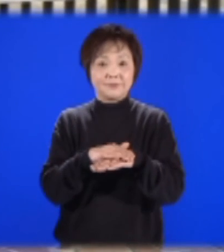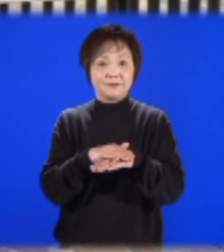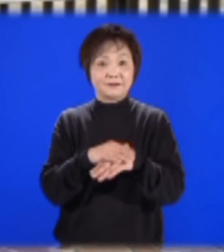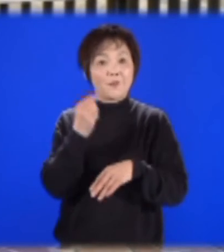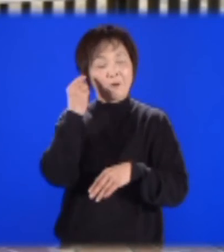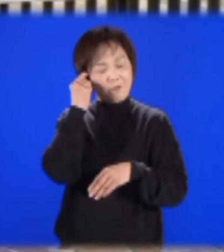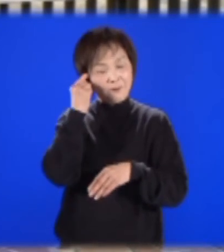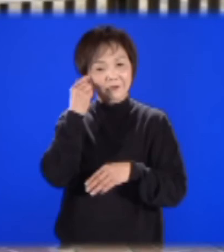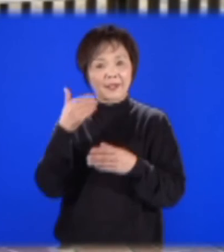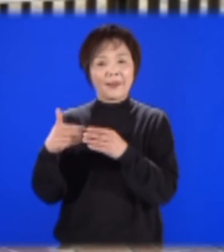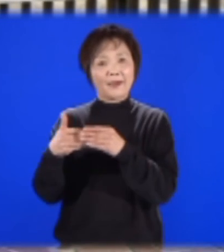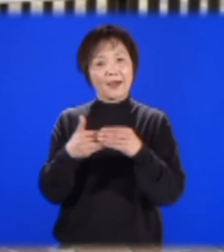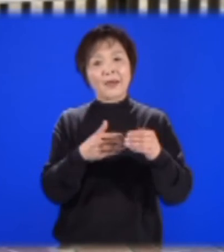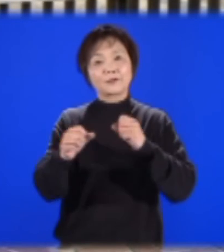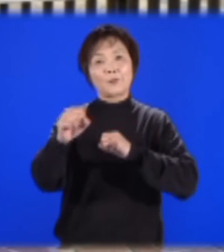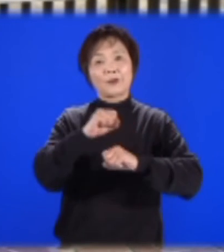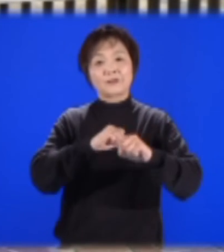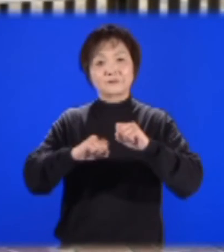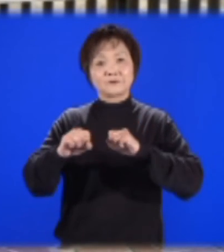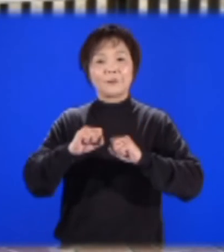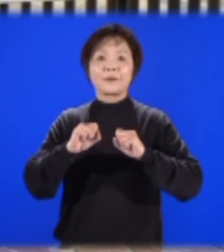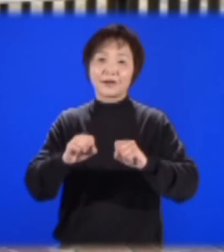ドをしていると話していました。